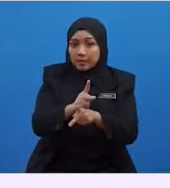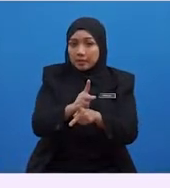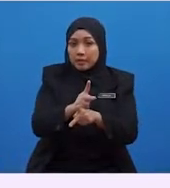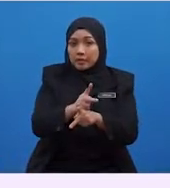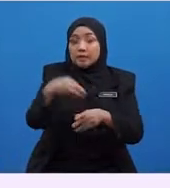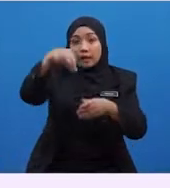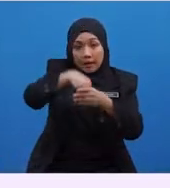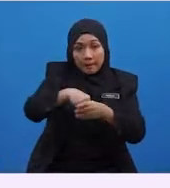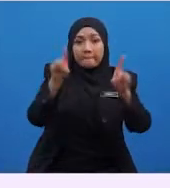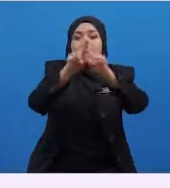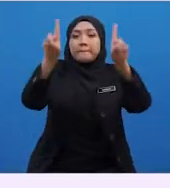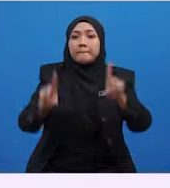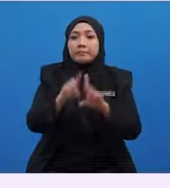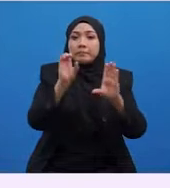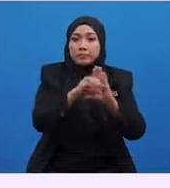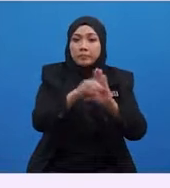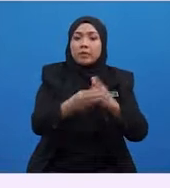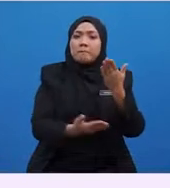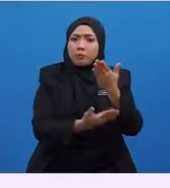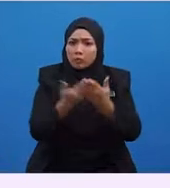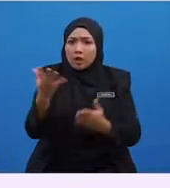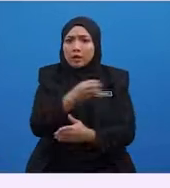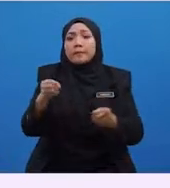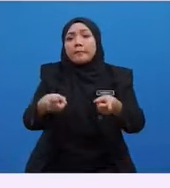pangkalan data dengan mudah dan pantas.